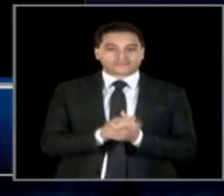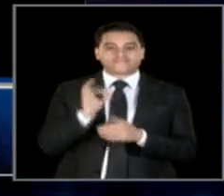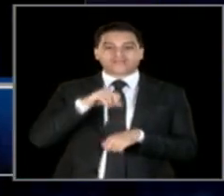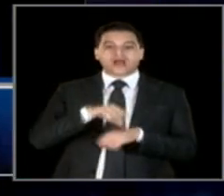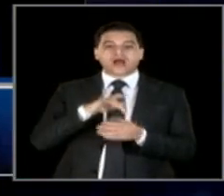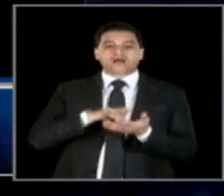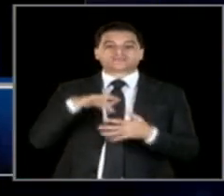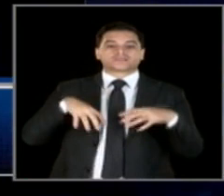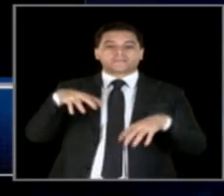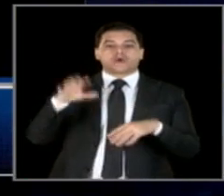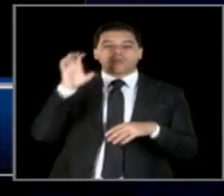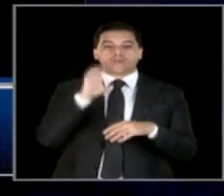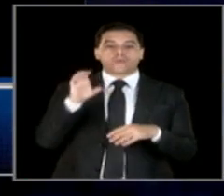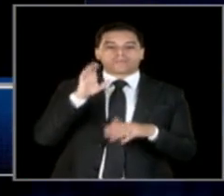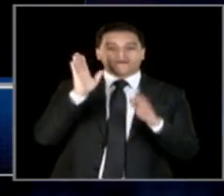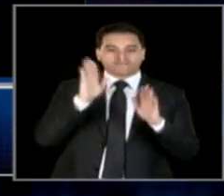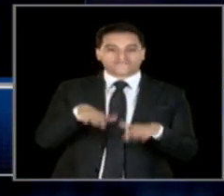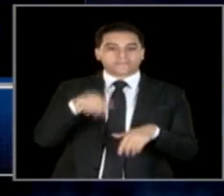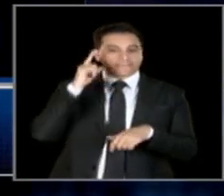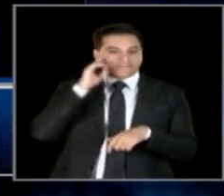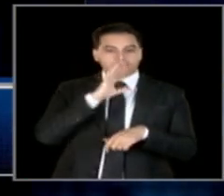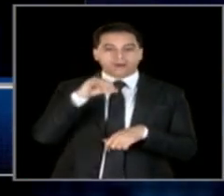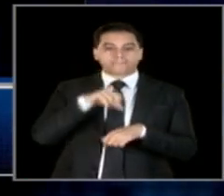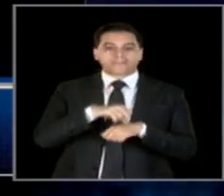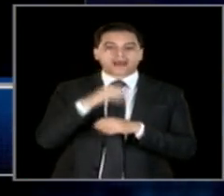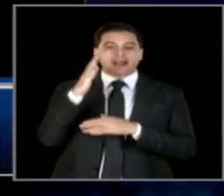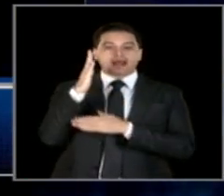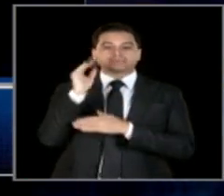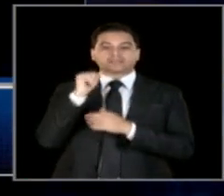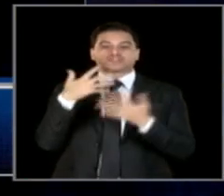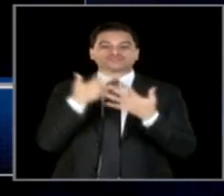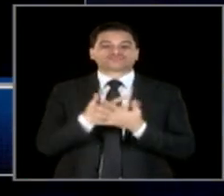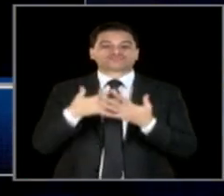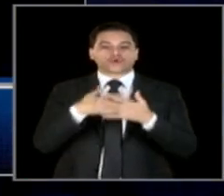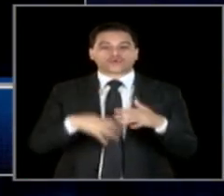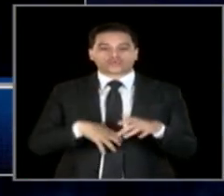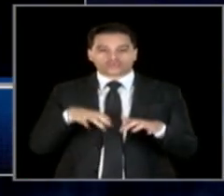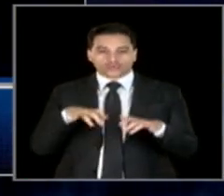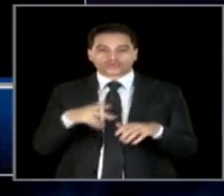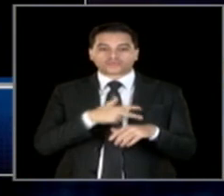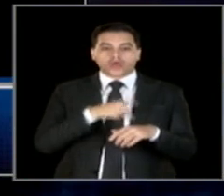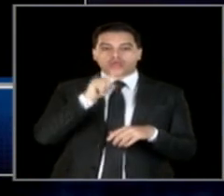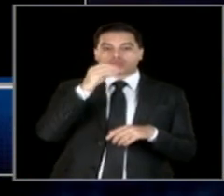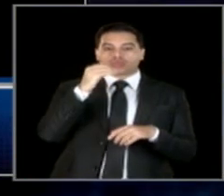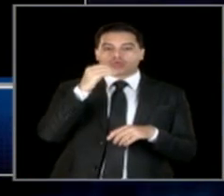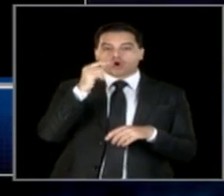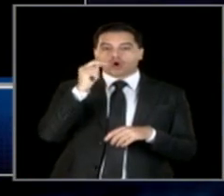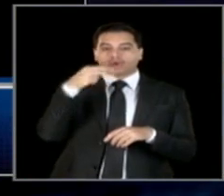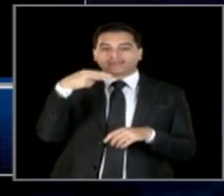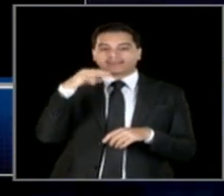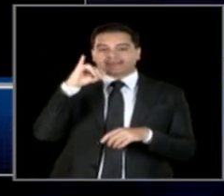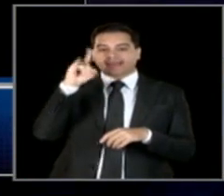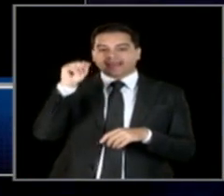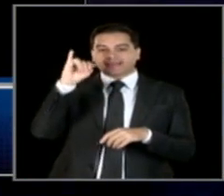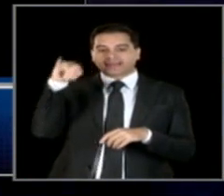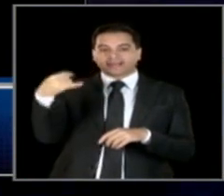في أي عاصمة أوروبية يقع المقر الرئيسي لشركة التكنولوجيا Nothing؟